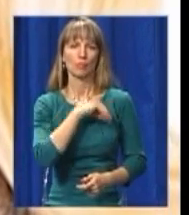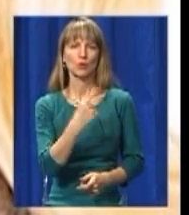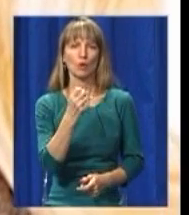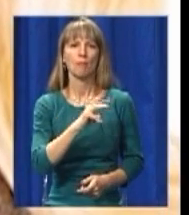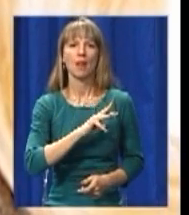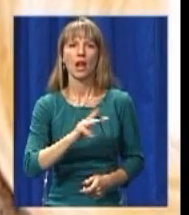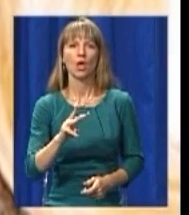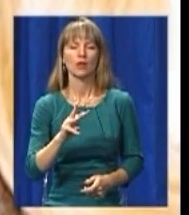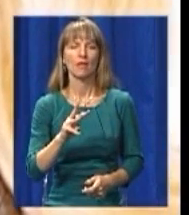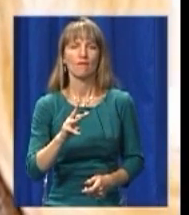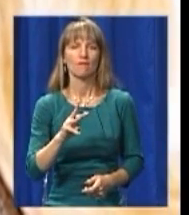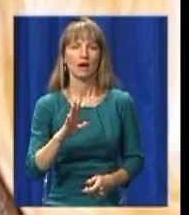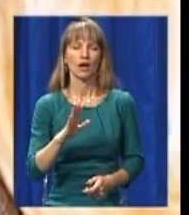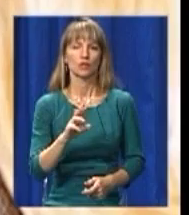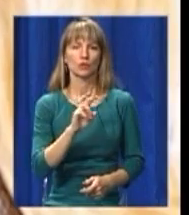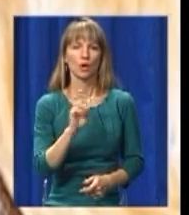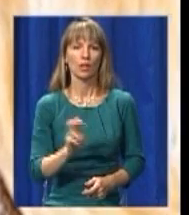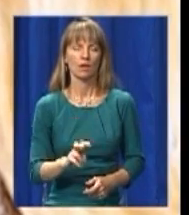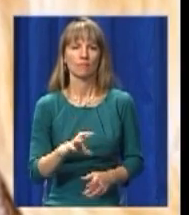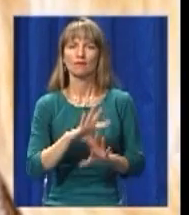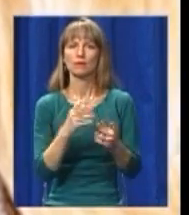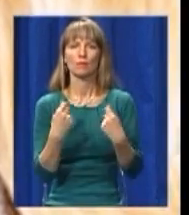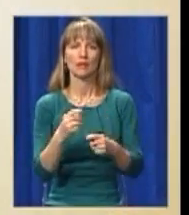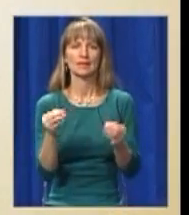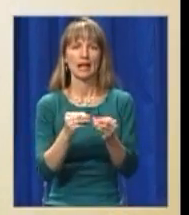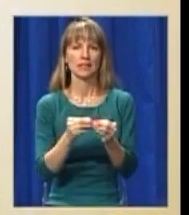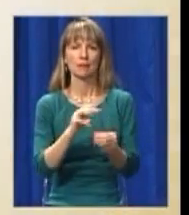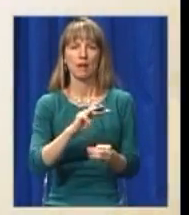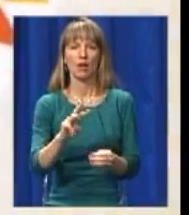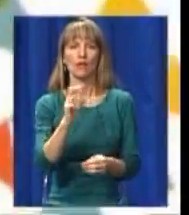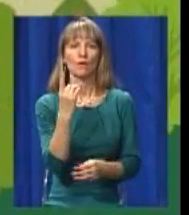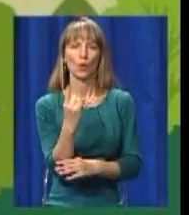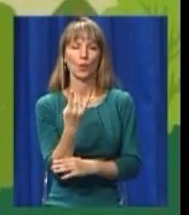$100 000000. Всього було продано 10 мільйонів ляльок.